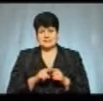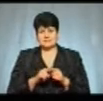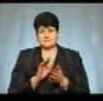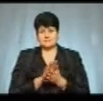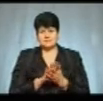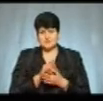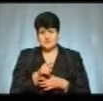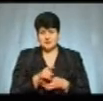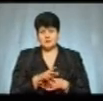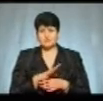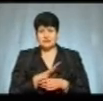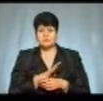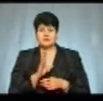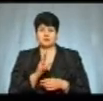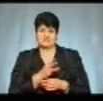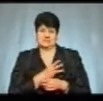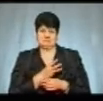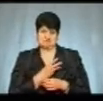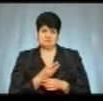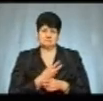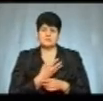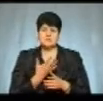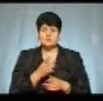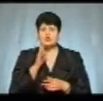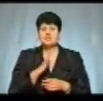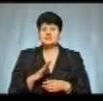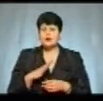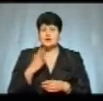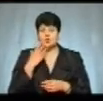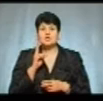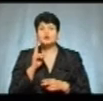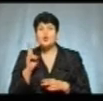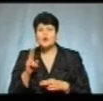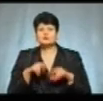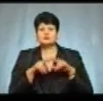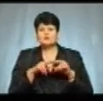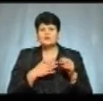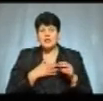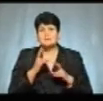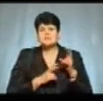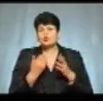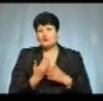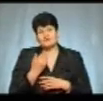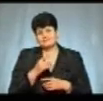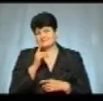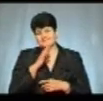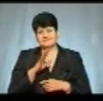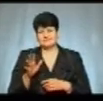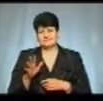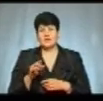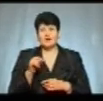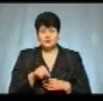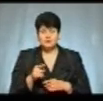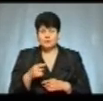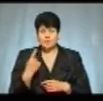походження, вони в цьому повинні бути заінтересовані. Бо чекати, поки хтось спорудить нам новий завод, ну, це нереально. Тобто тут на Тернопільщині, в